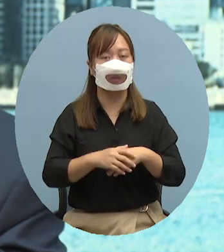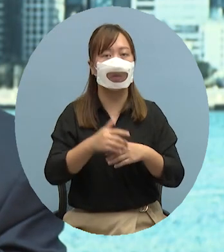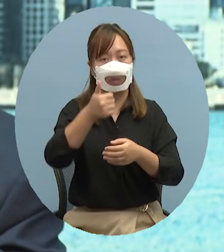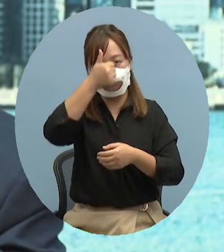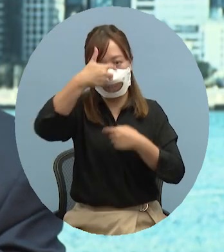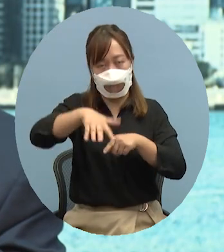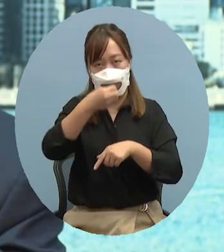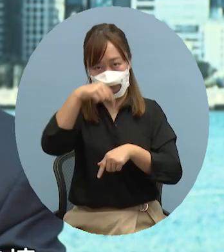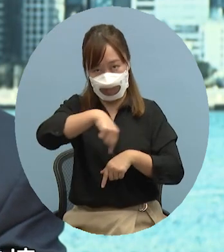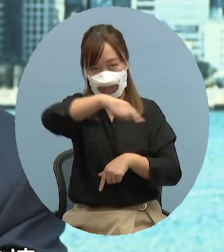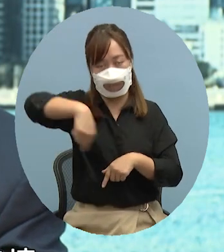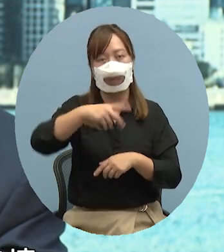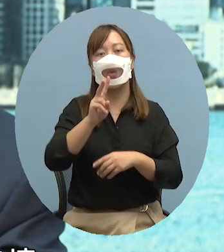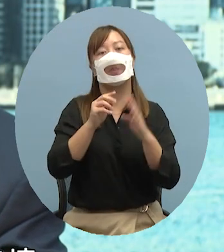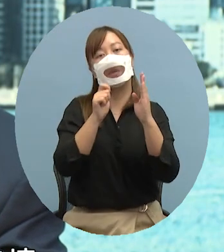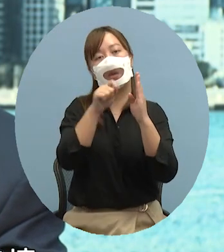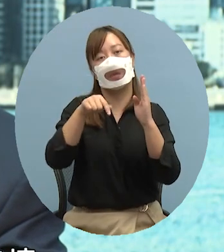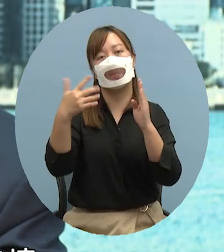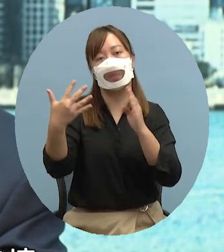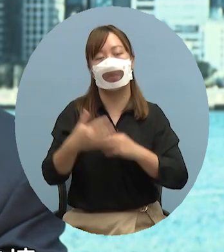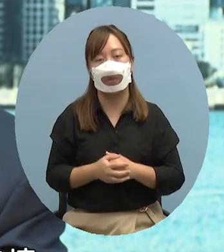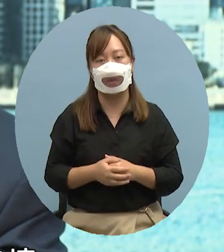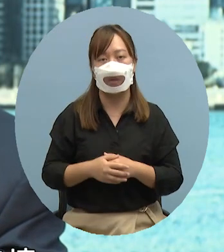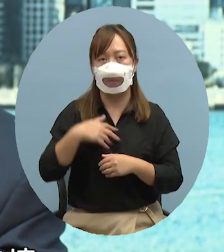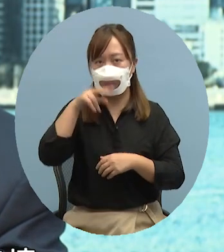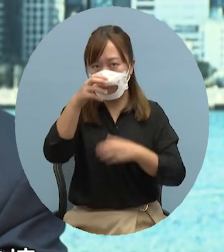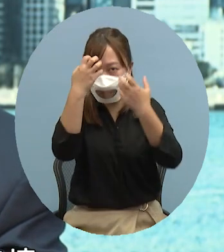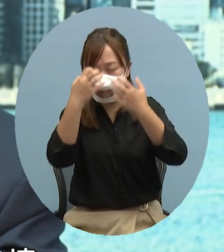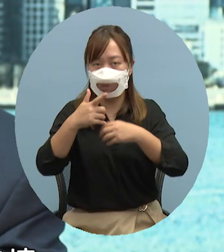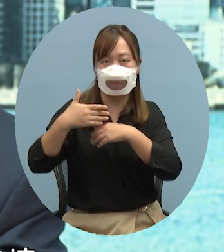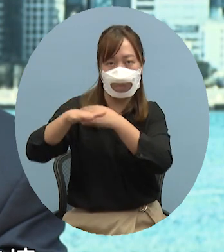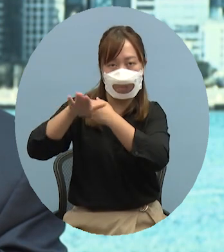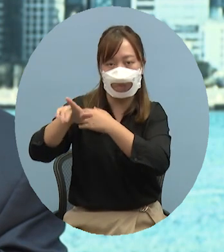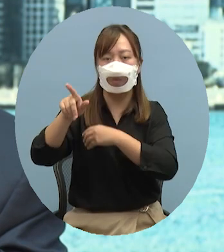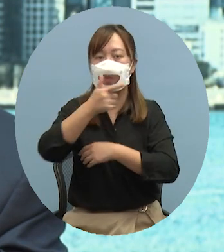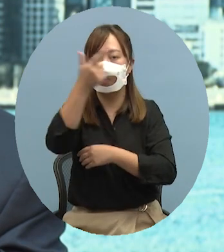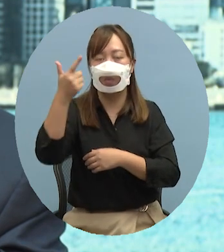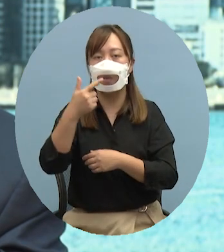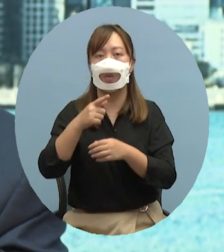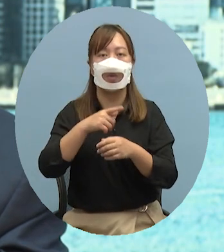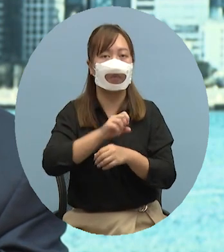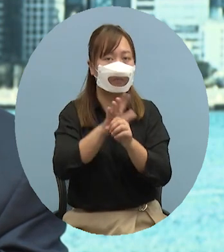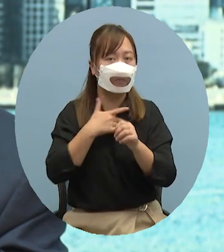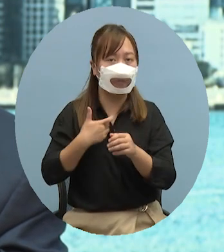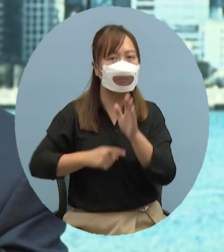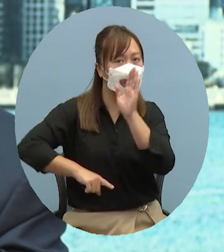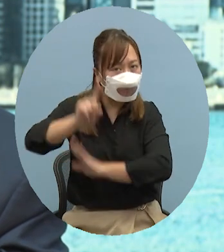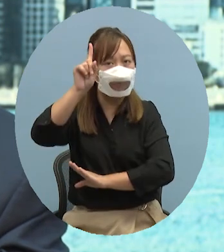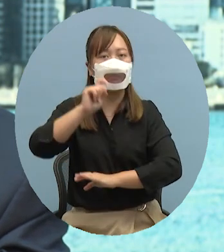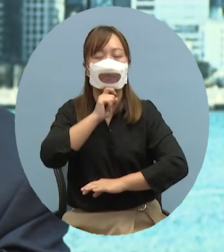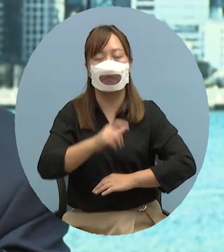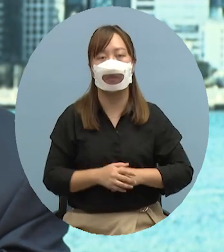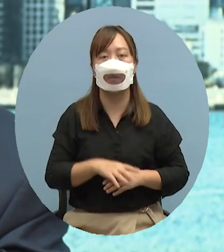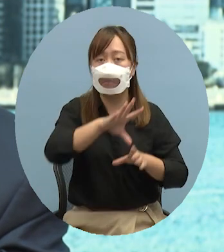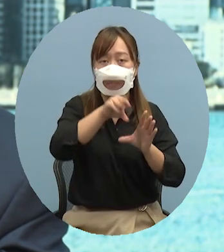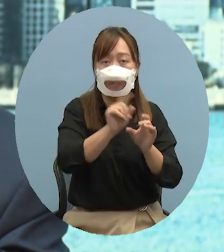我哋都注意到咧，近期喺海外一啲地區咧新冠嘅疫情咧係出現一啲嘅反彈嘅情況。咁就